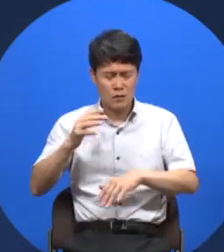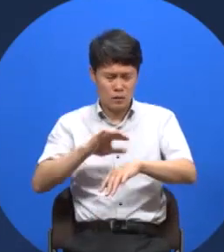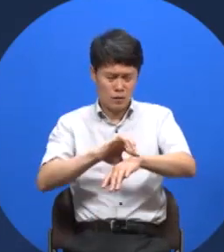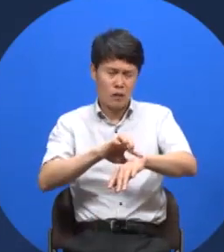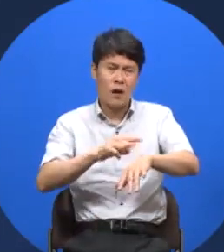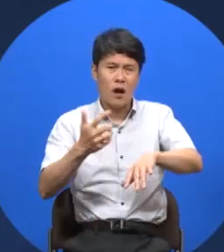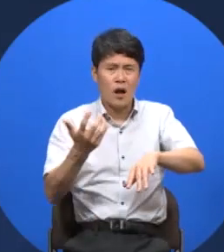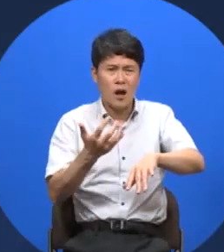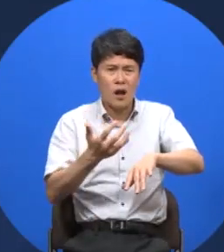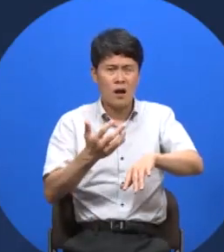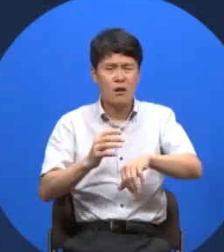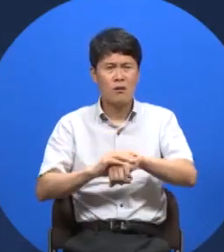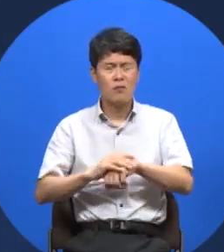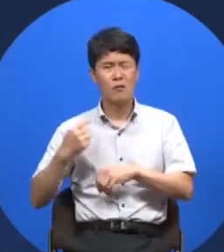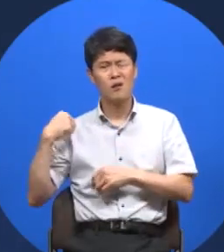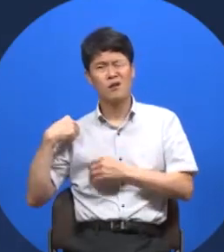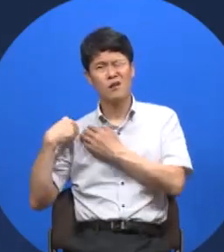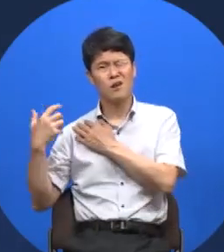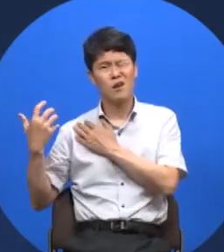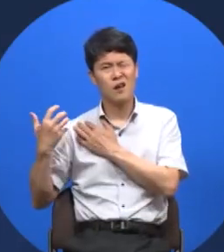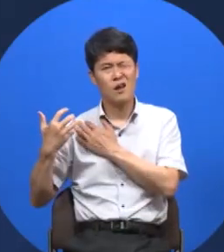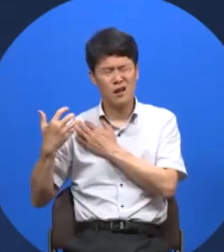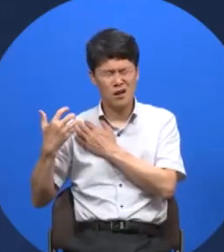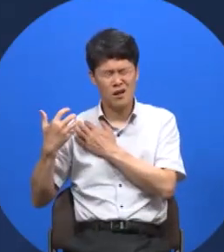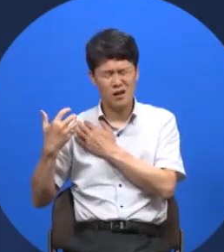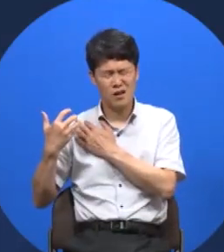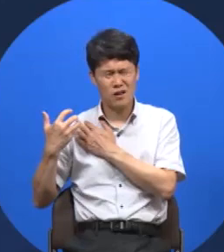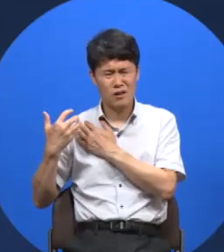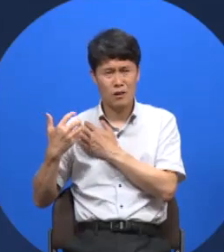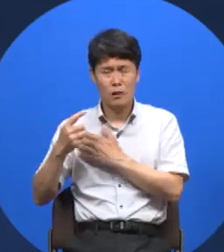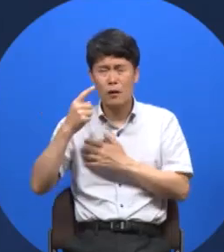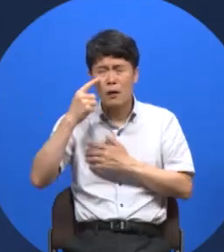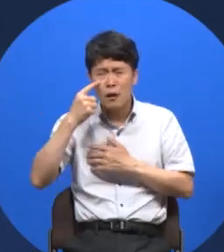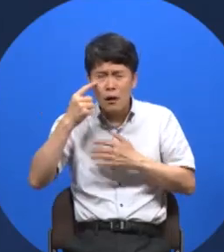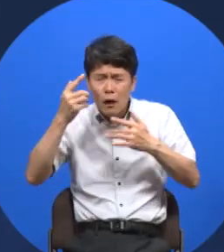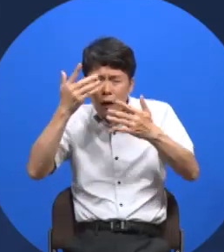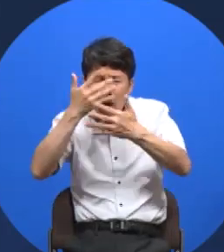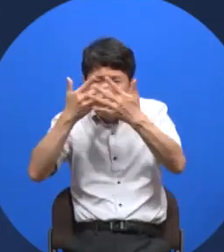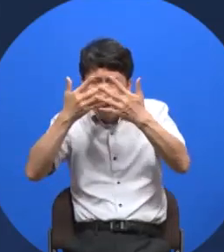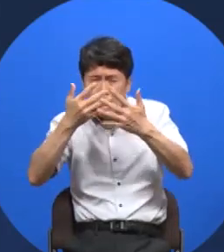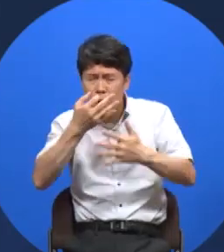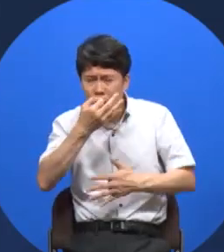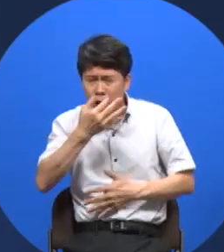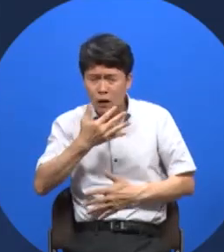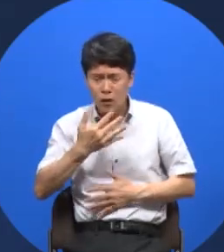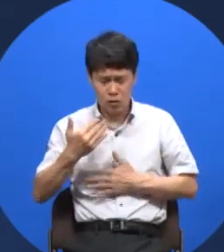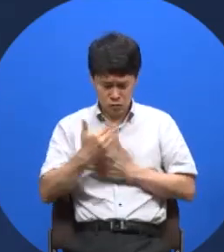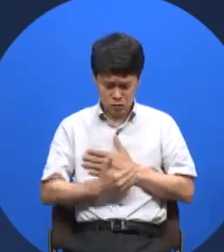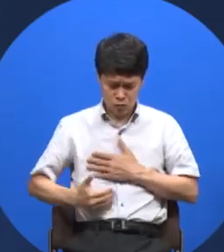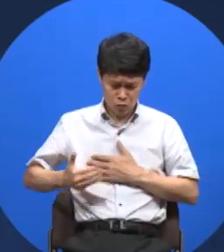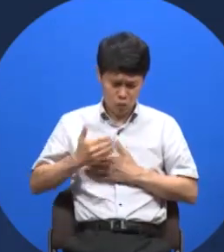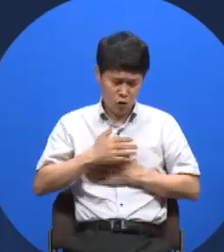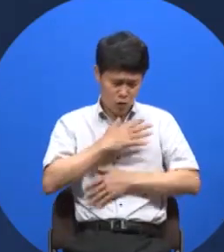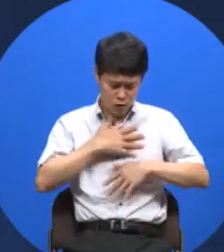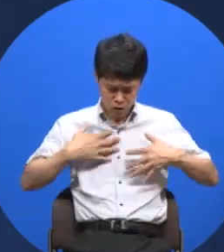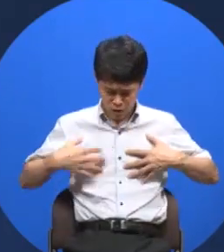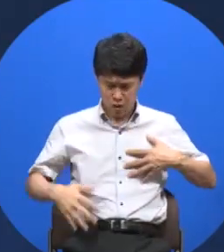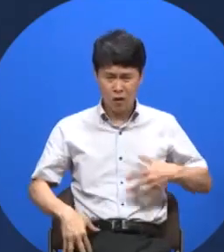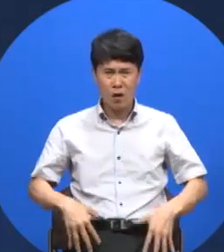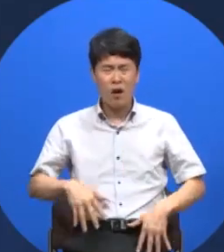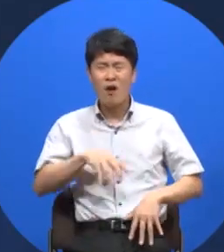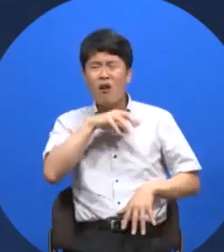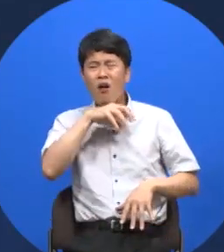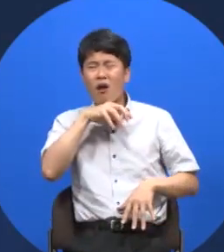손목도 아프고 어깨도 힘들었노라고, 눈도 피곤했노라고, 몸 구석구석에서